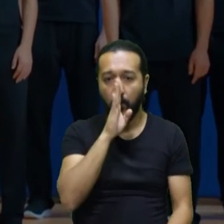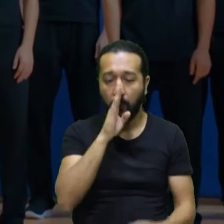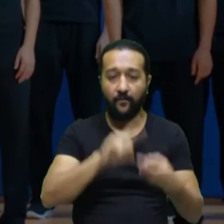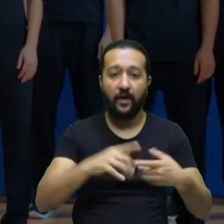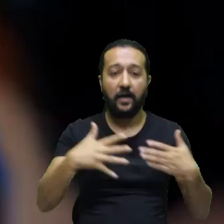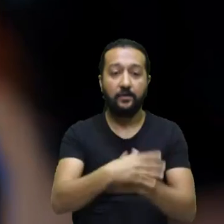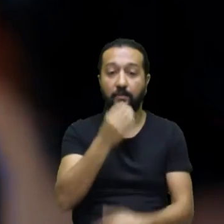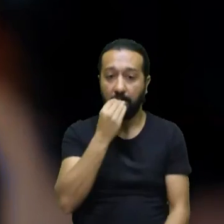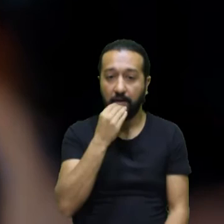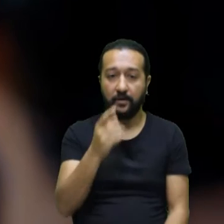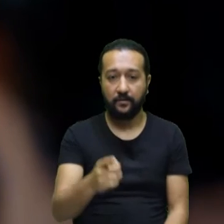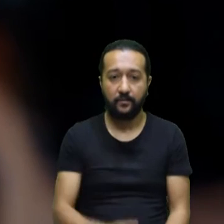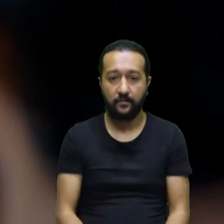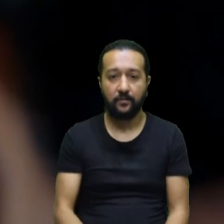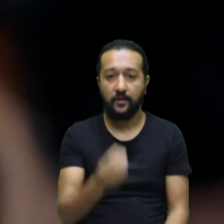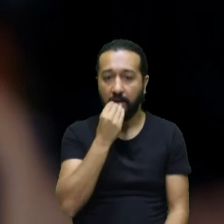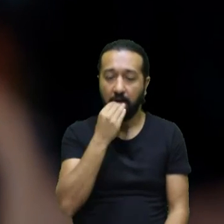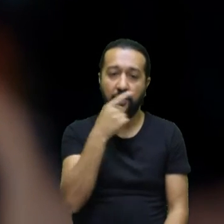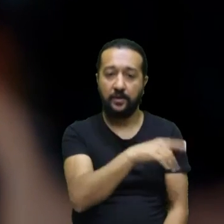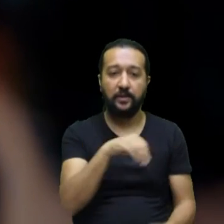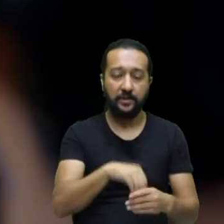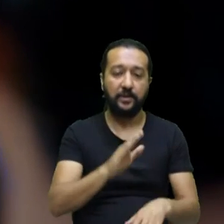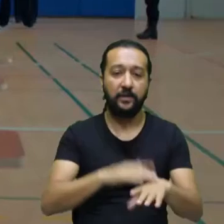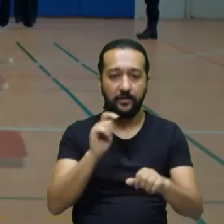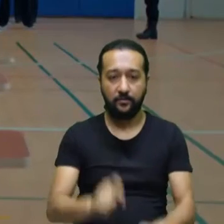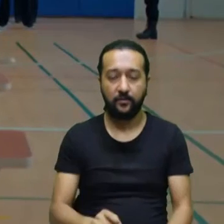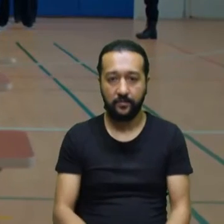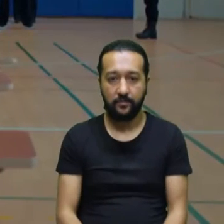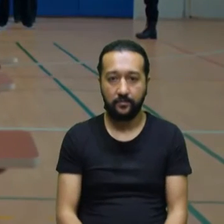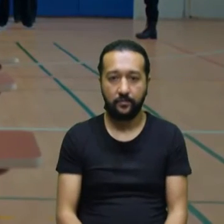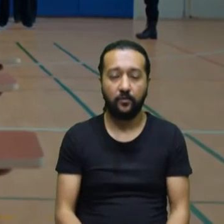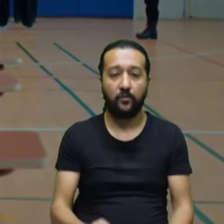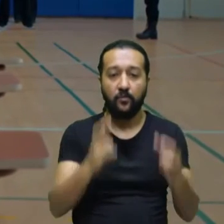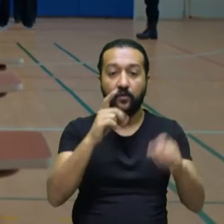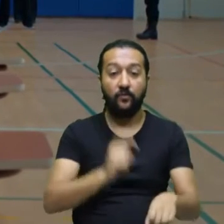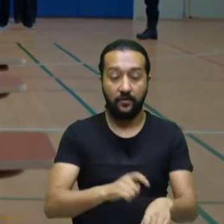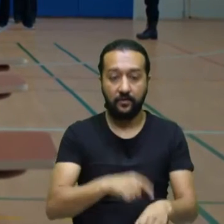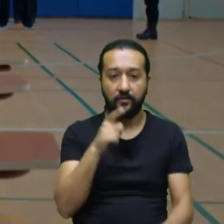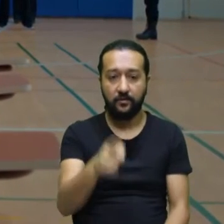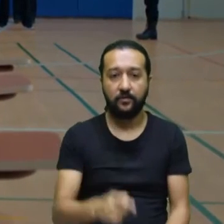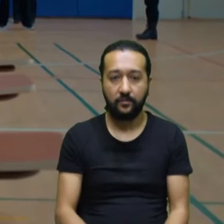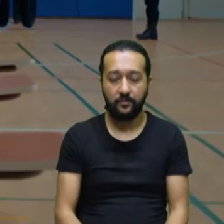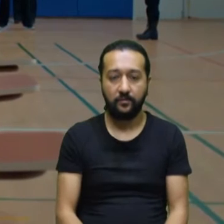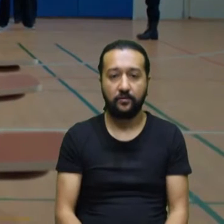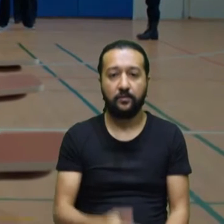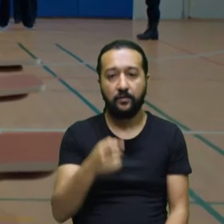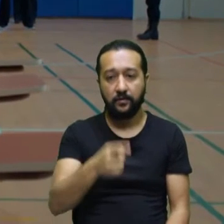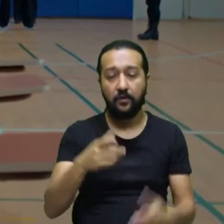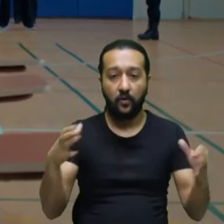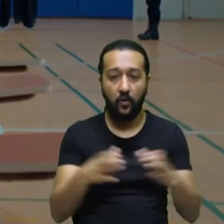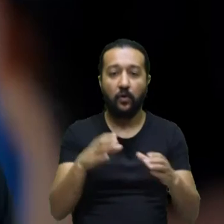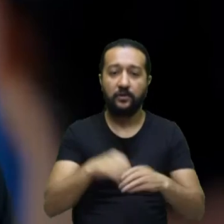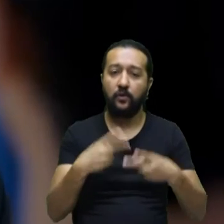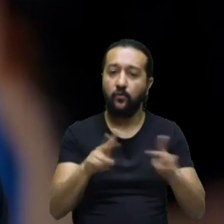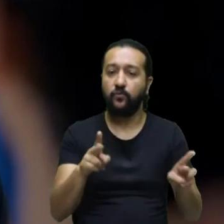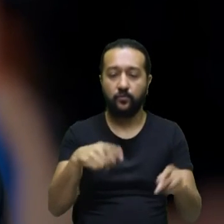Öğlen ve akşam yemeklerini yemekhanede alacaksınız. Boş vakitlerinizde akademi